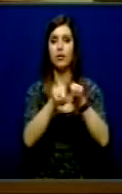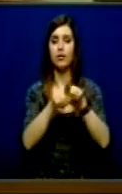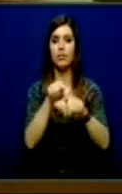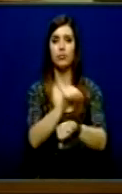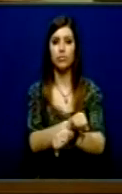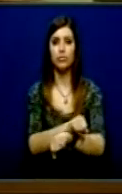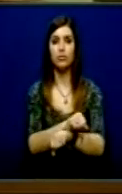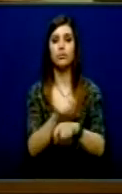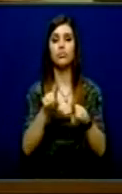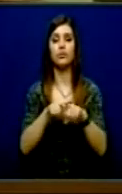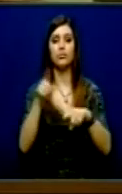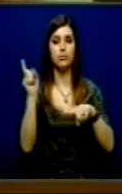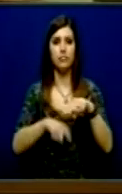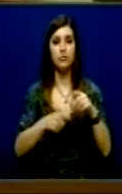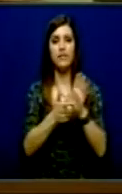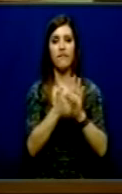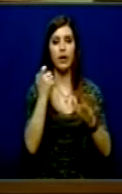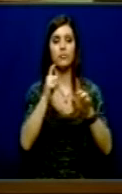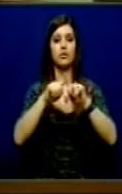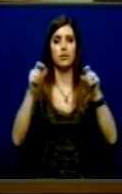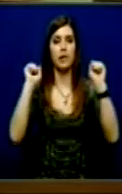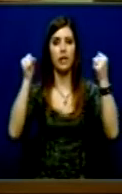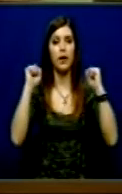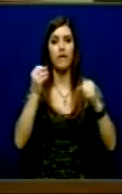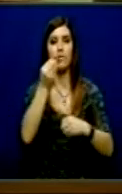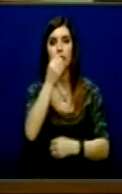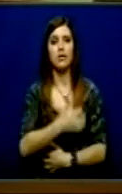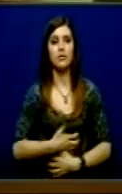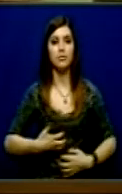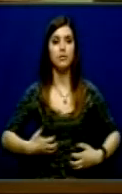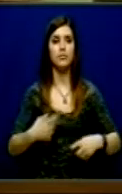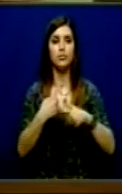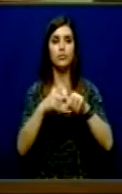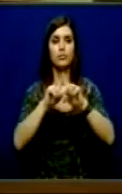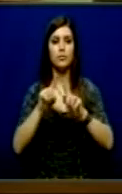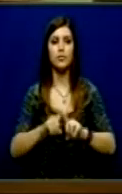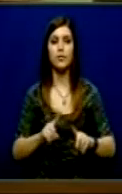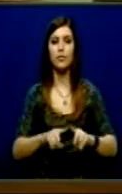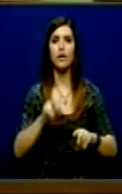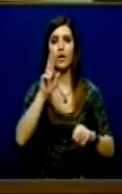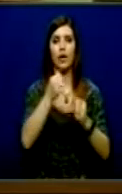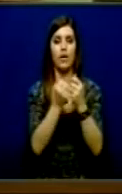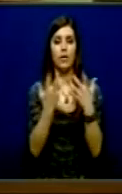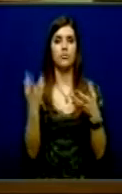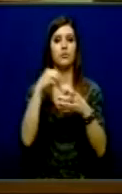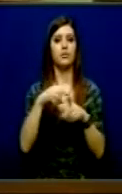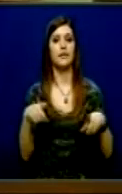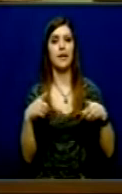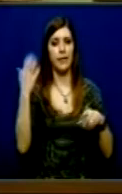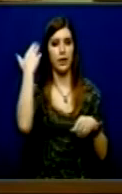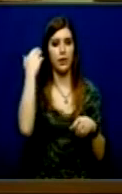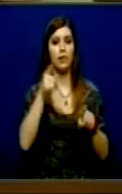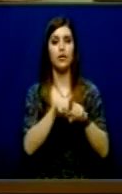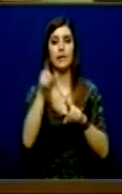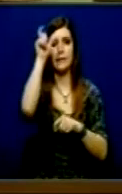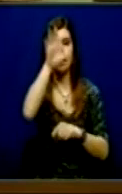dhe largimet nga puna nga njëra anë dhe protestat, greva dhe padëgjushmëria nga ana tjetër u bën pjesë e jetës. Serbia në mënyrë të dhunshme